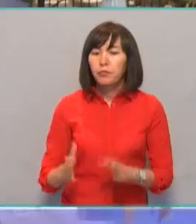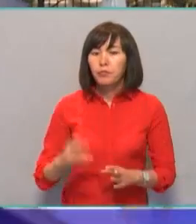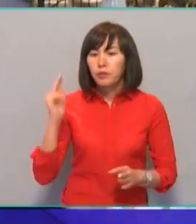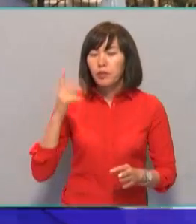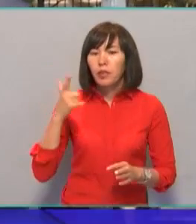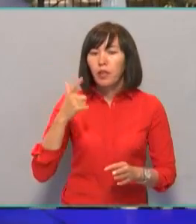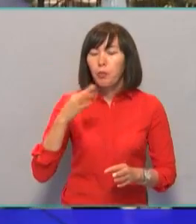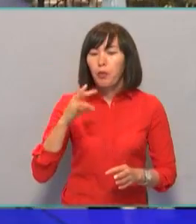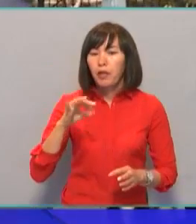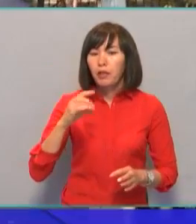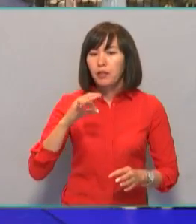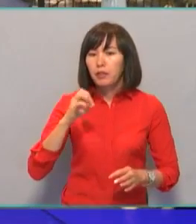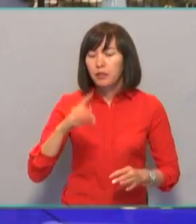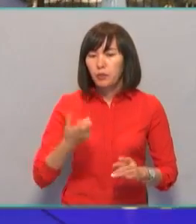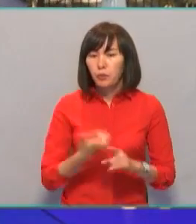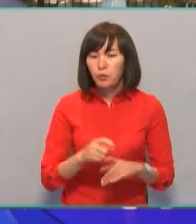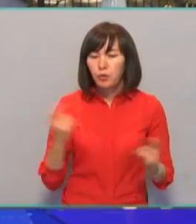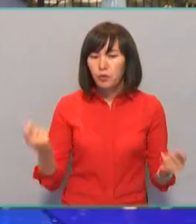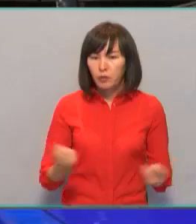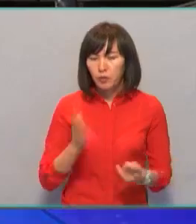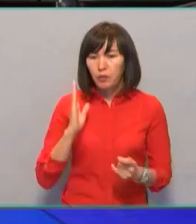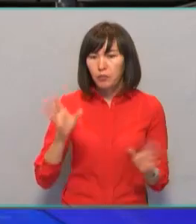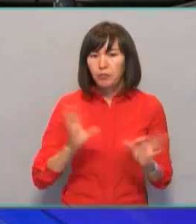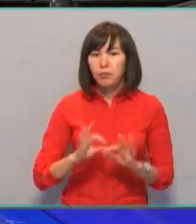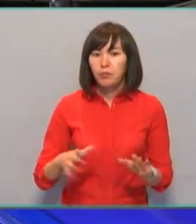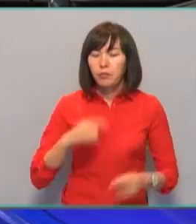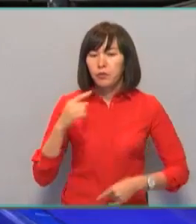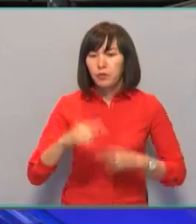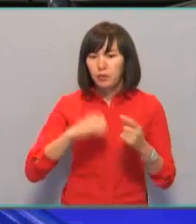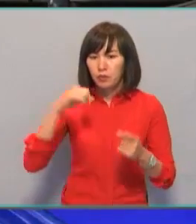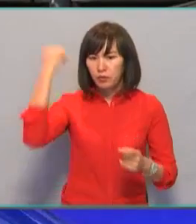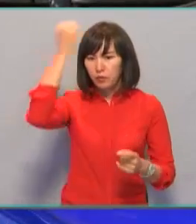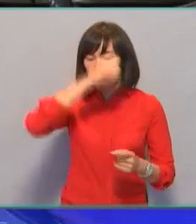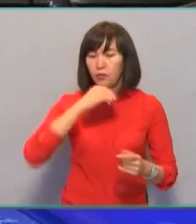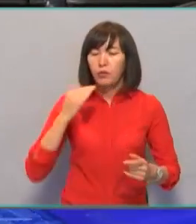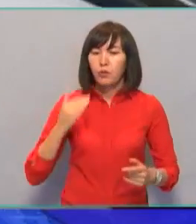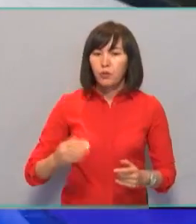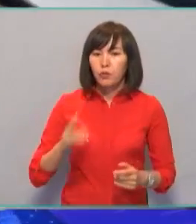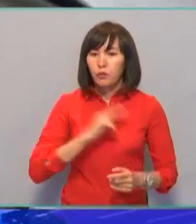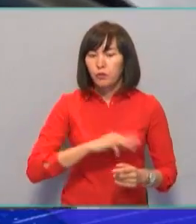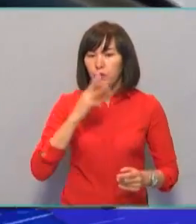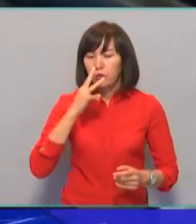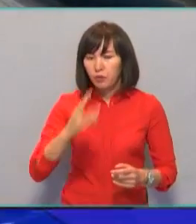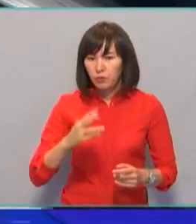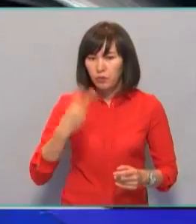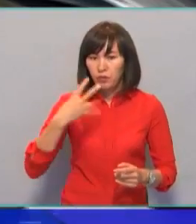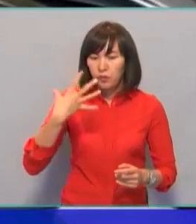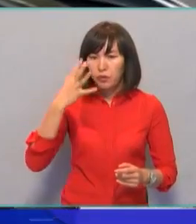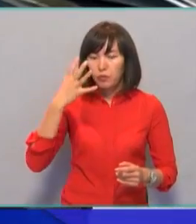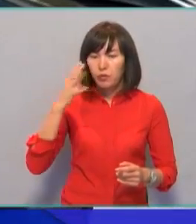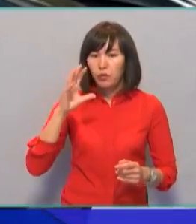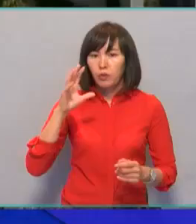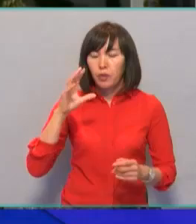білім магистрлерінің саны өте аз екеніне тоқталды. Келер жылдан бастап, олардың еңбек ақысына 25